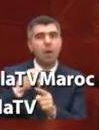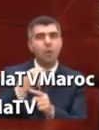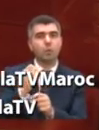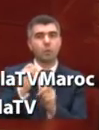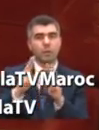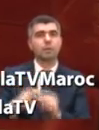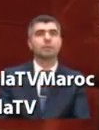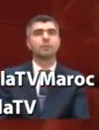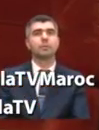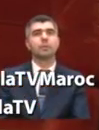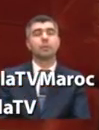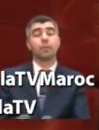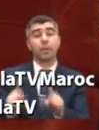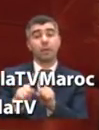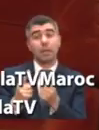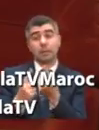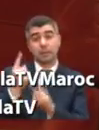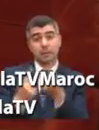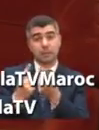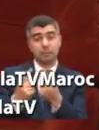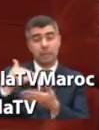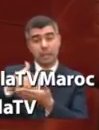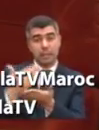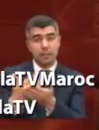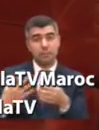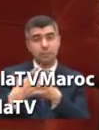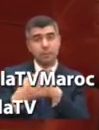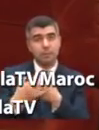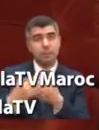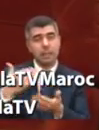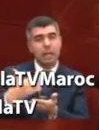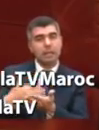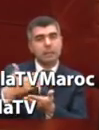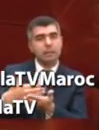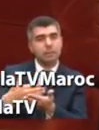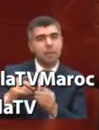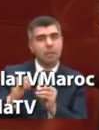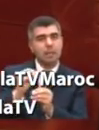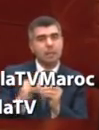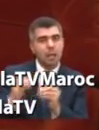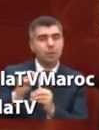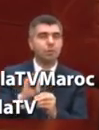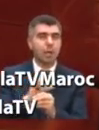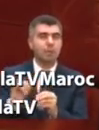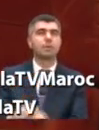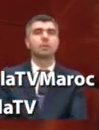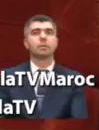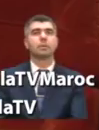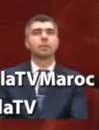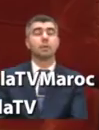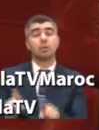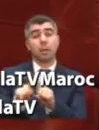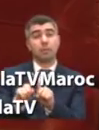القرار. أكثر من ثاني، إذا وقع تأخر في التحصيل كنقسموا على الشهور باش ما يتزادش. كتوقع أحيانا ما كيقوموش